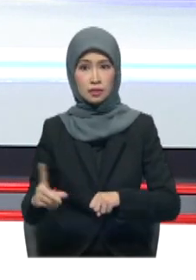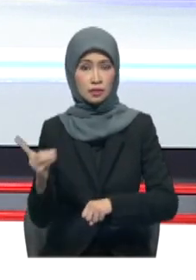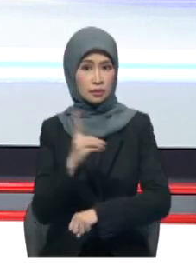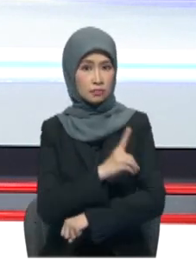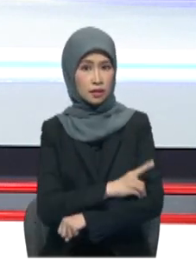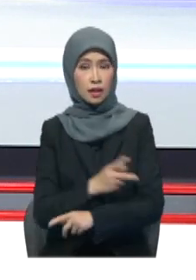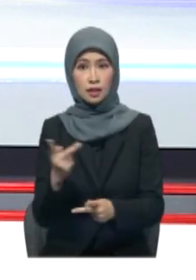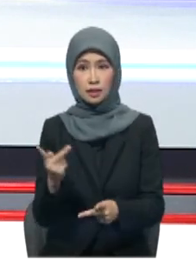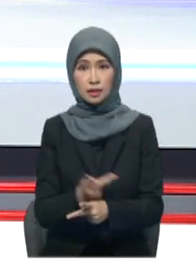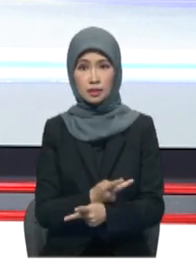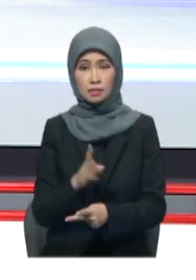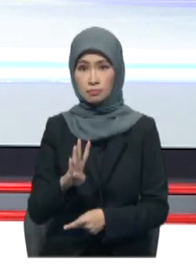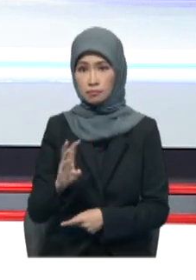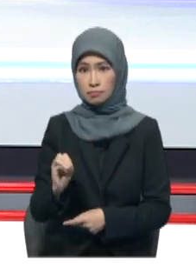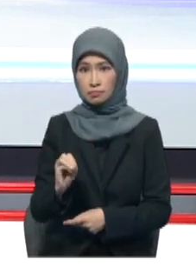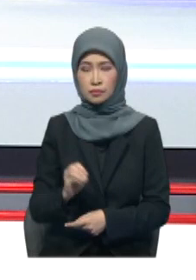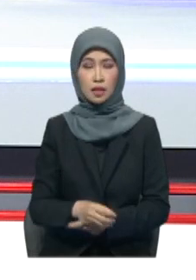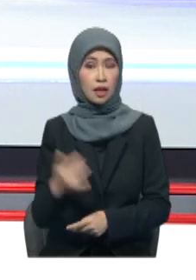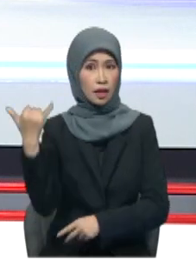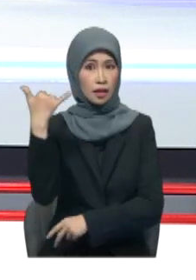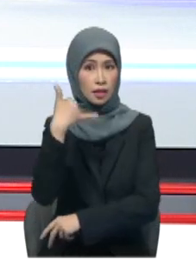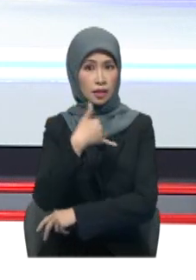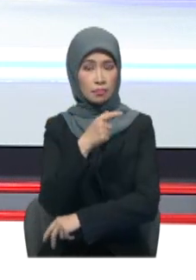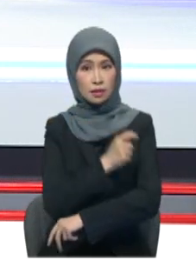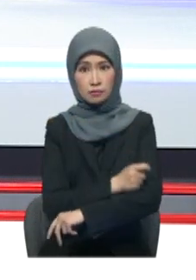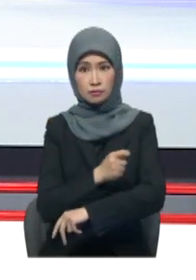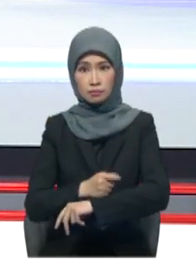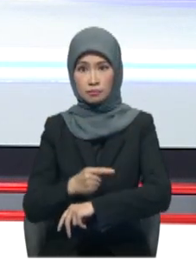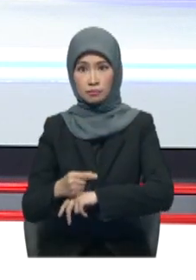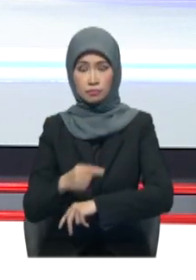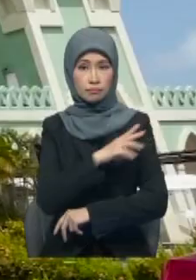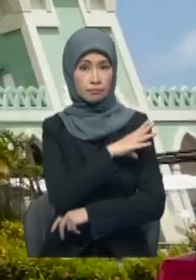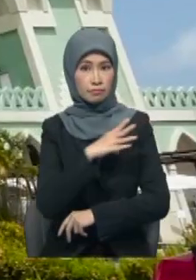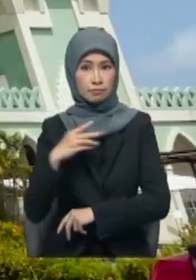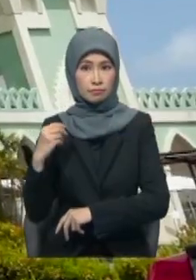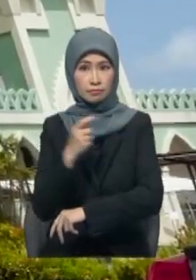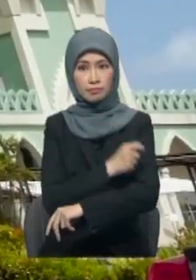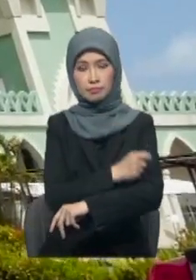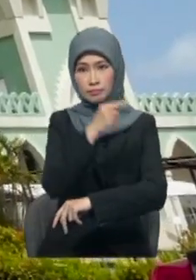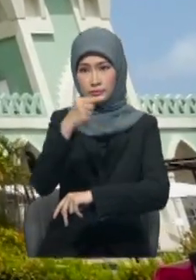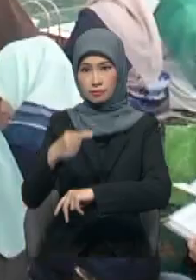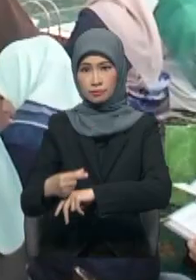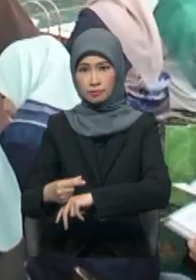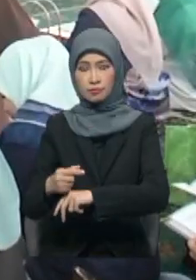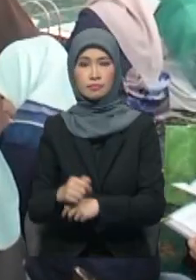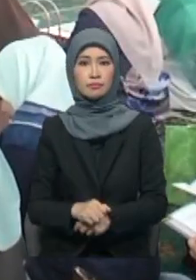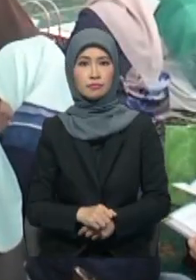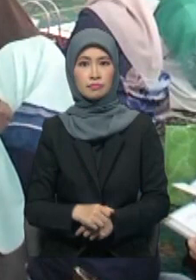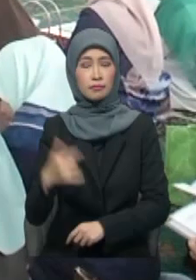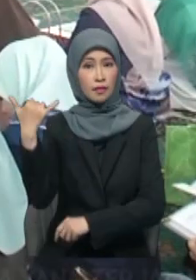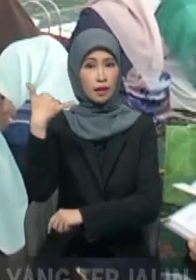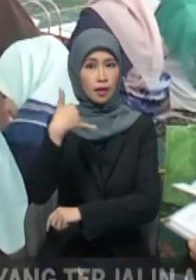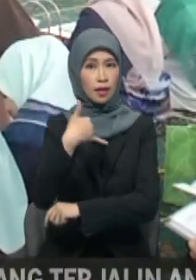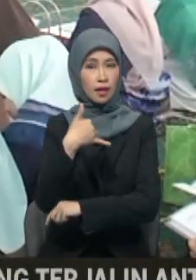ke-40 juga diadakan di daerah blight daerah tutong dan daerah temburong di daerah blight